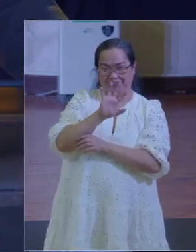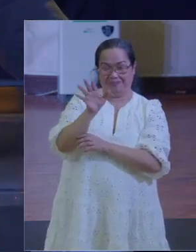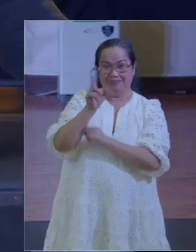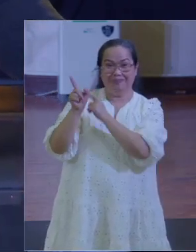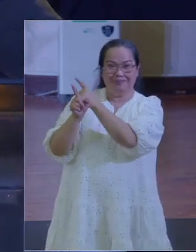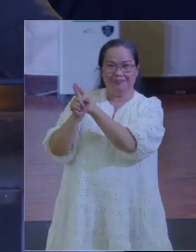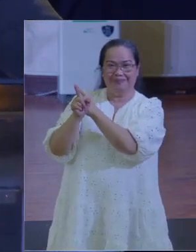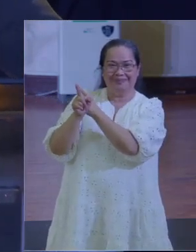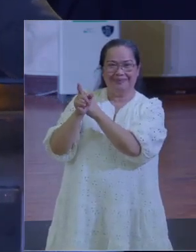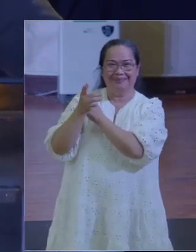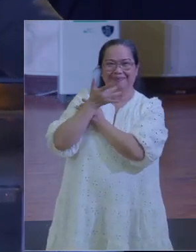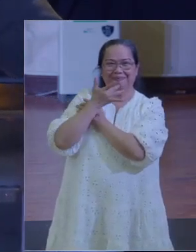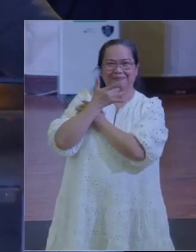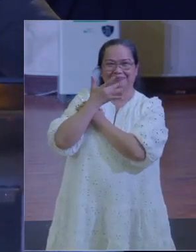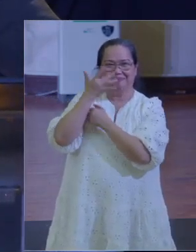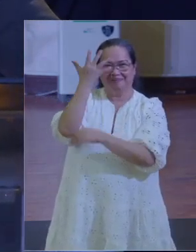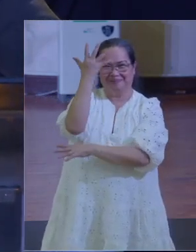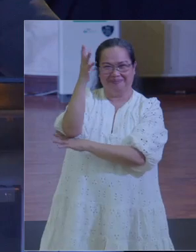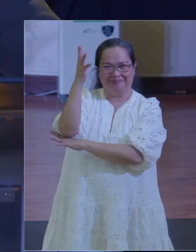sa puno